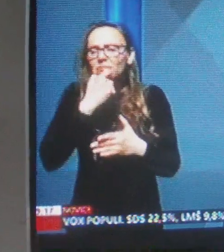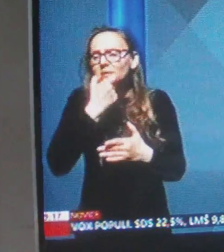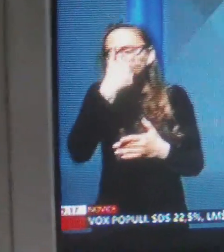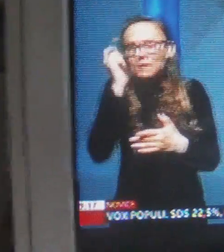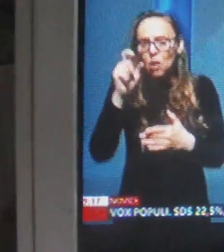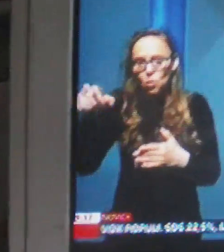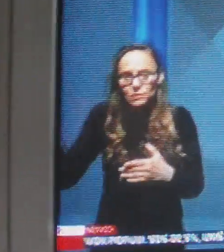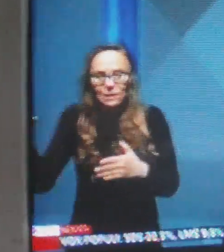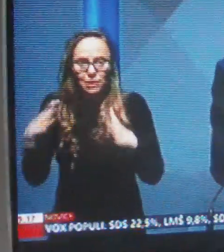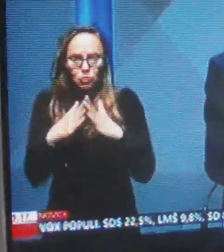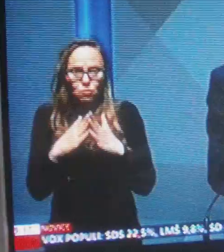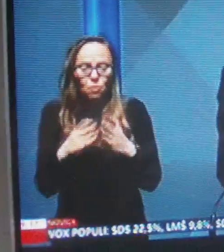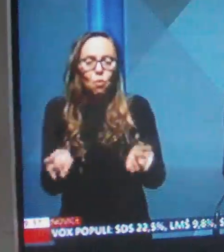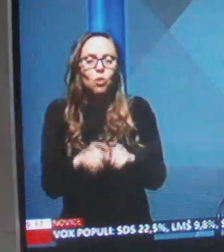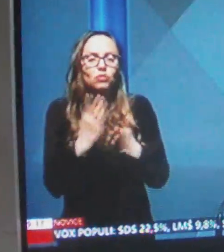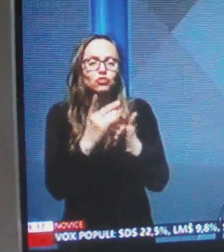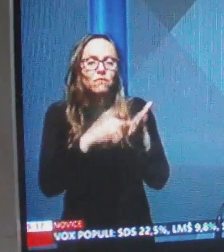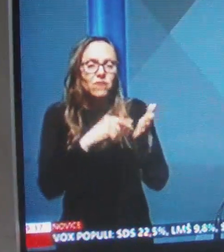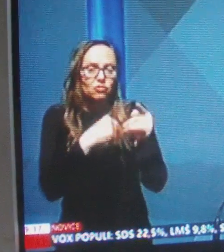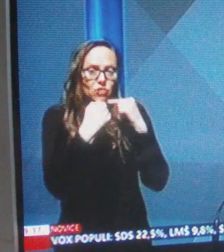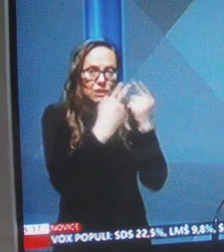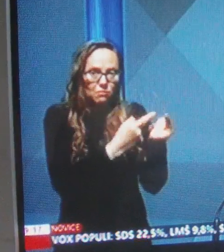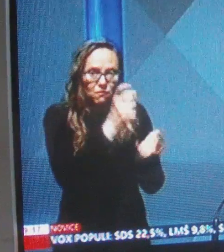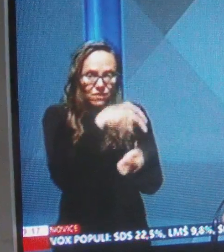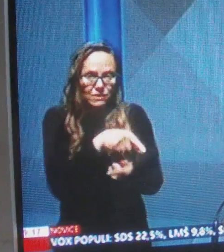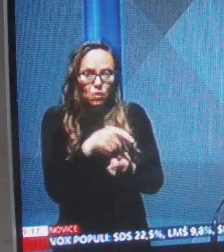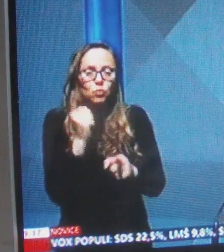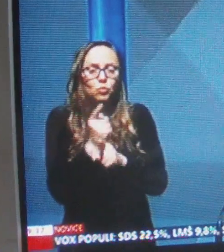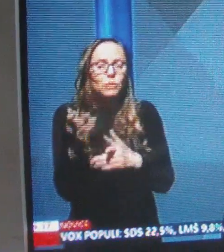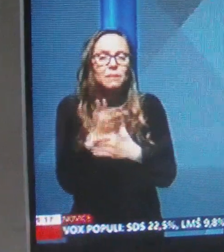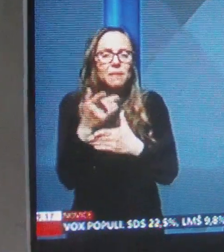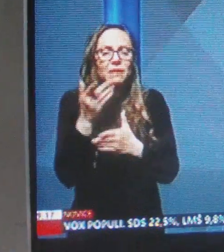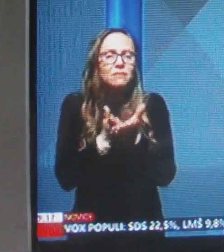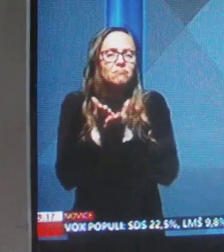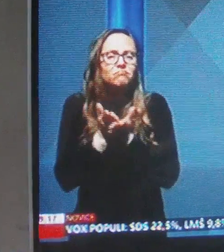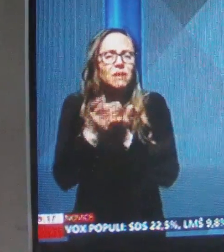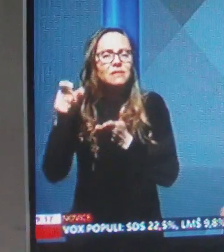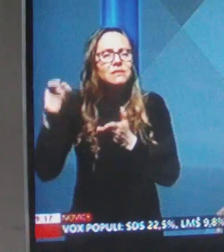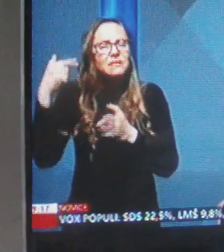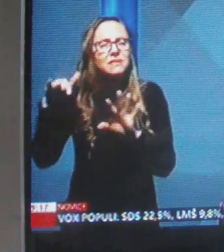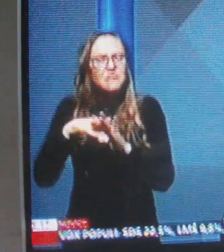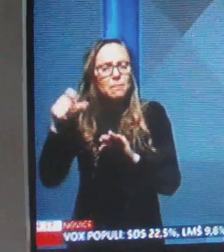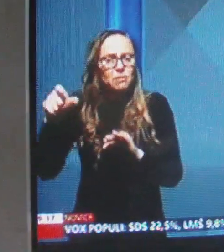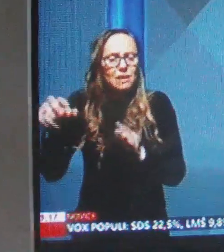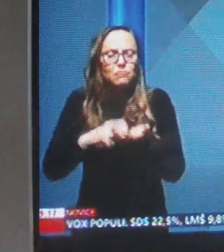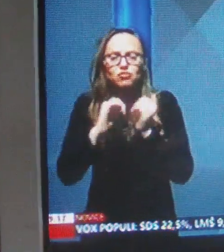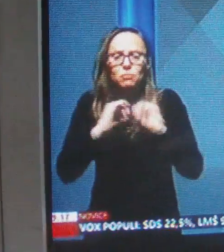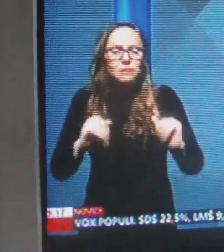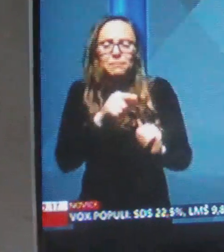ampak kot sem že večkrat poudaril, tudi med zaposlenimi. Še posebej tistimi, ki